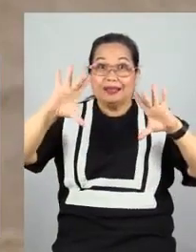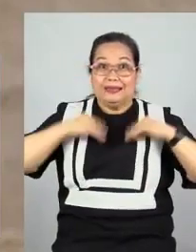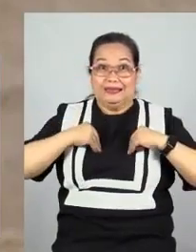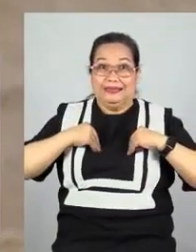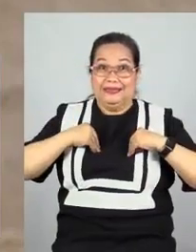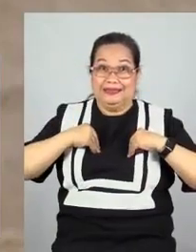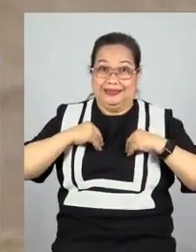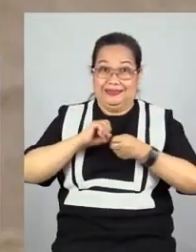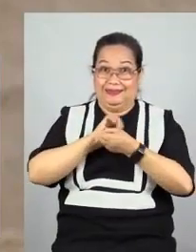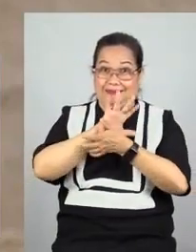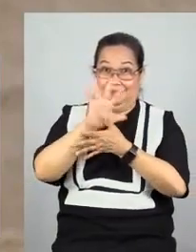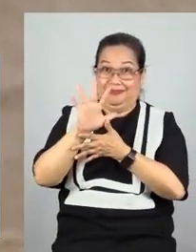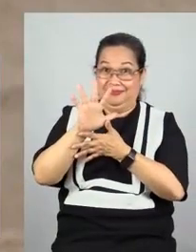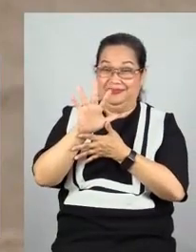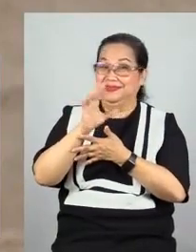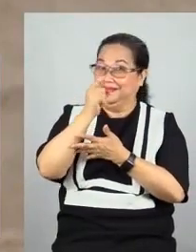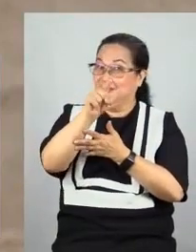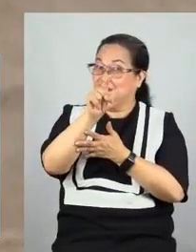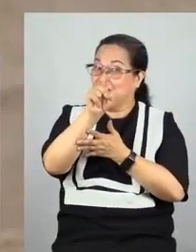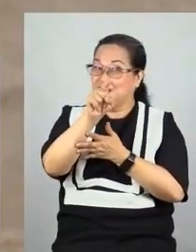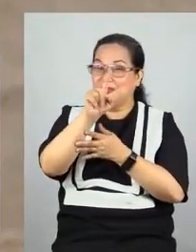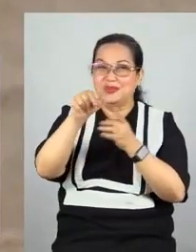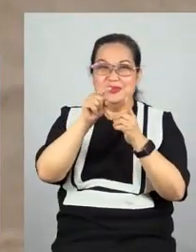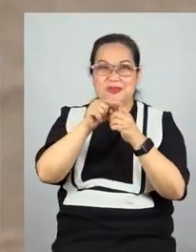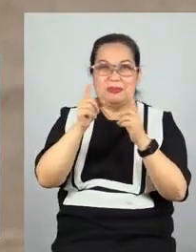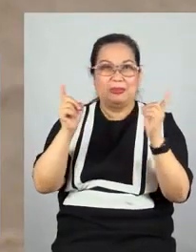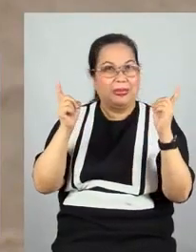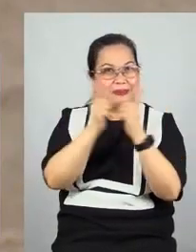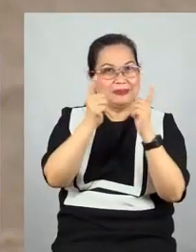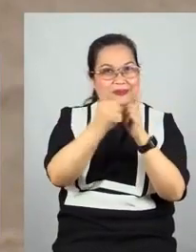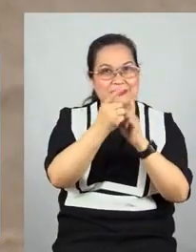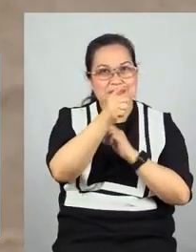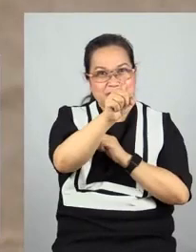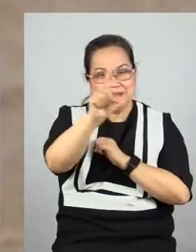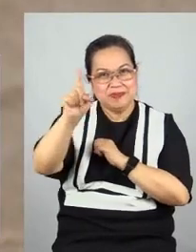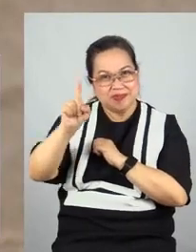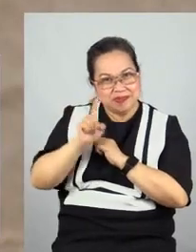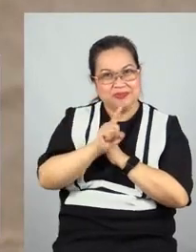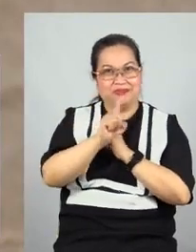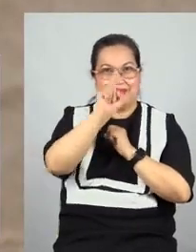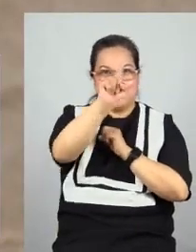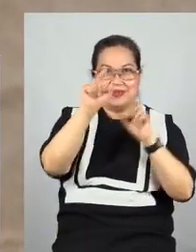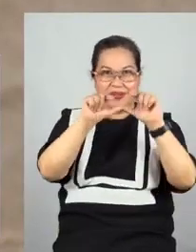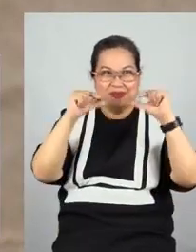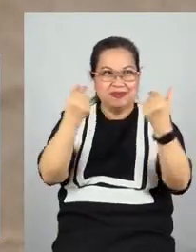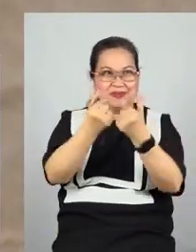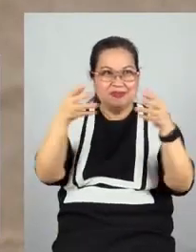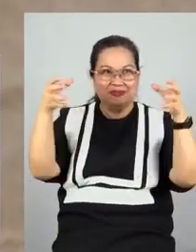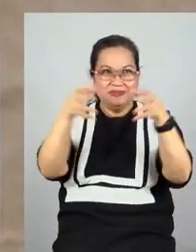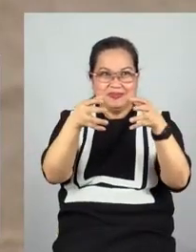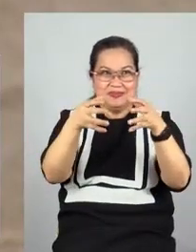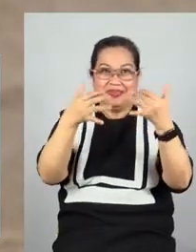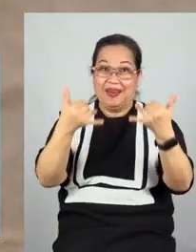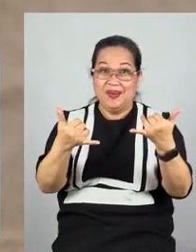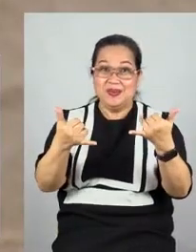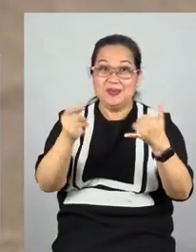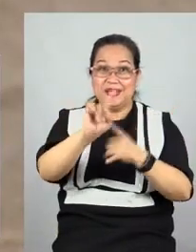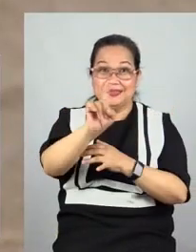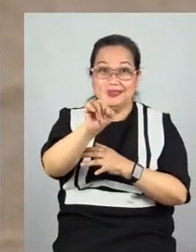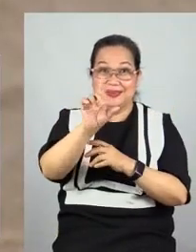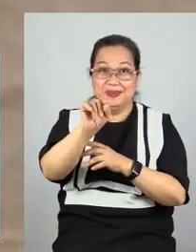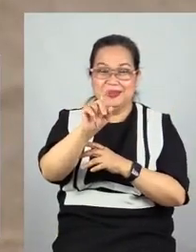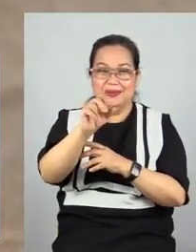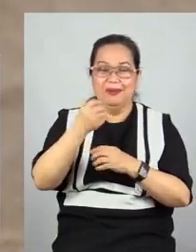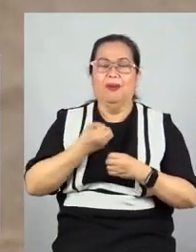So, at sa tuwing nagkikita-kita, ang isang grupo ng tao ngayon ay palaging